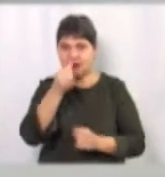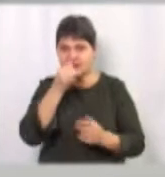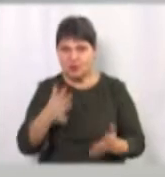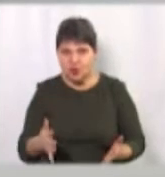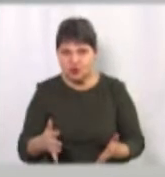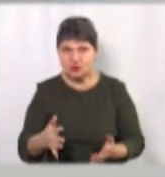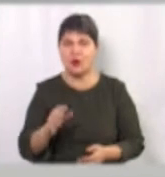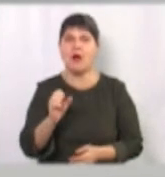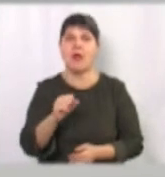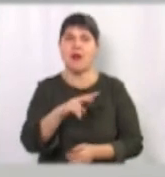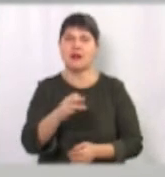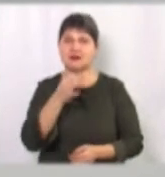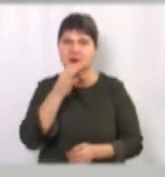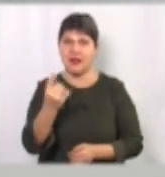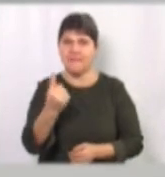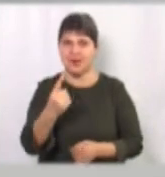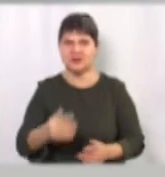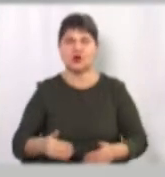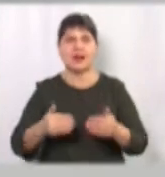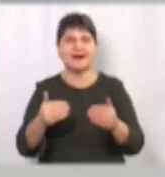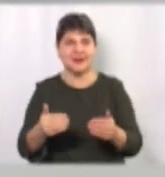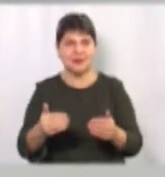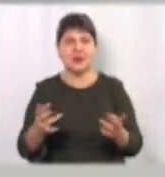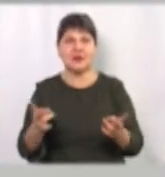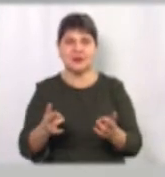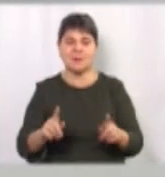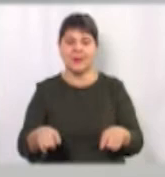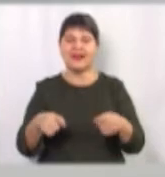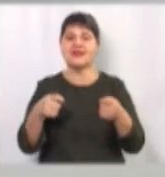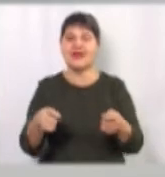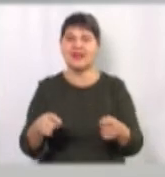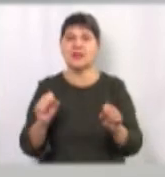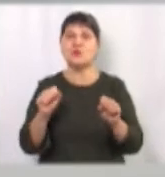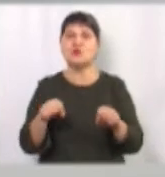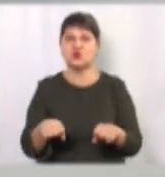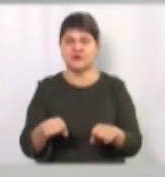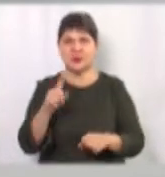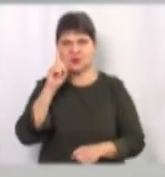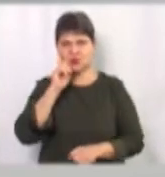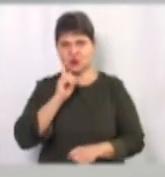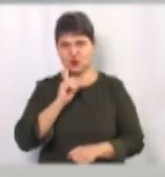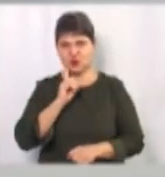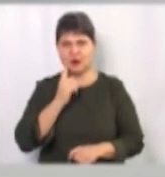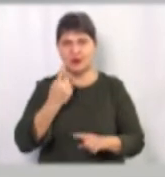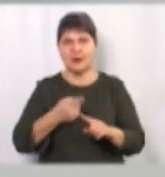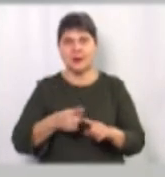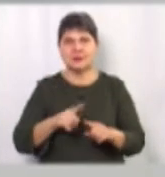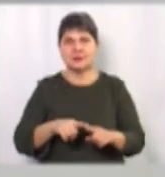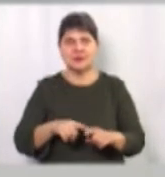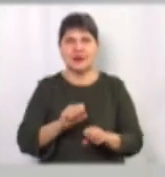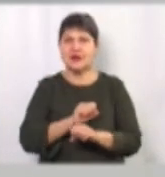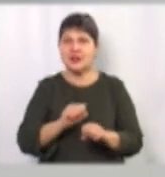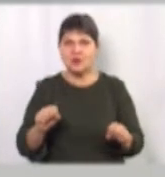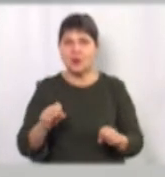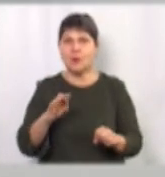Однозначно одне, що на першому етапі треба дати можливість спробувати зручні. Це не можна по